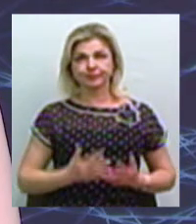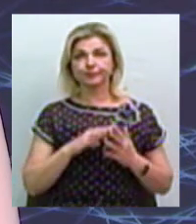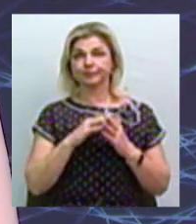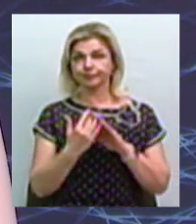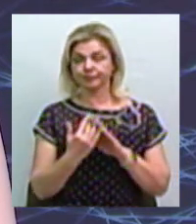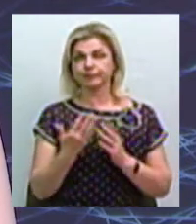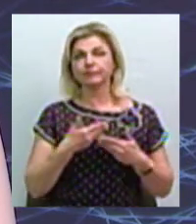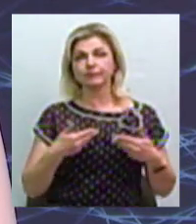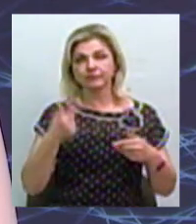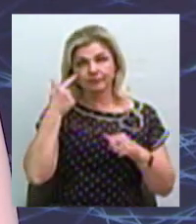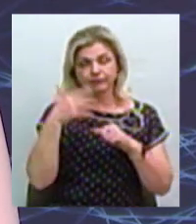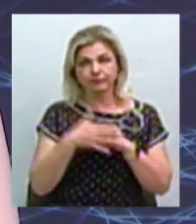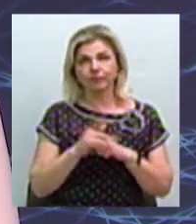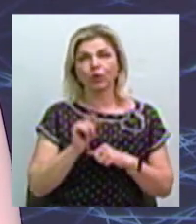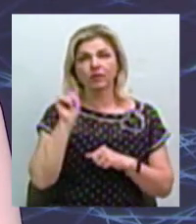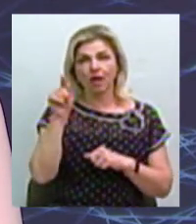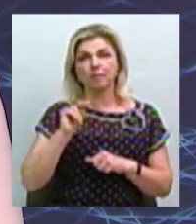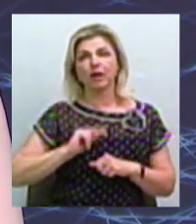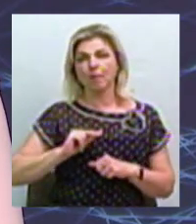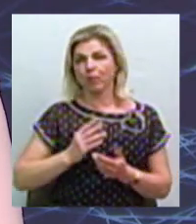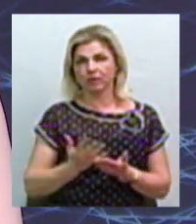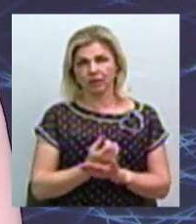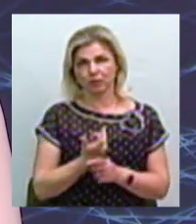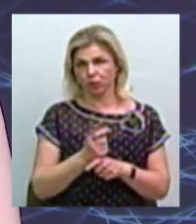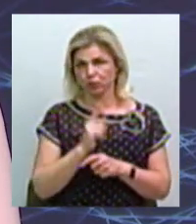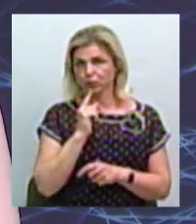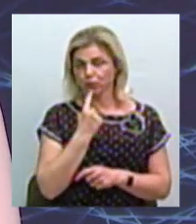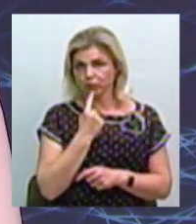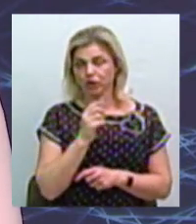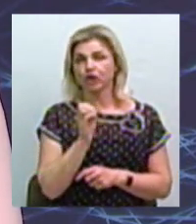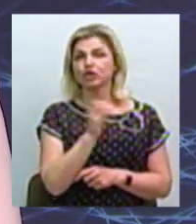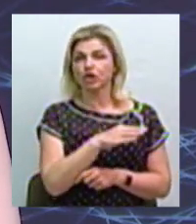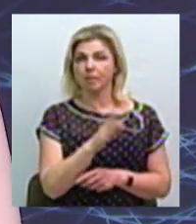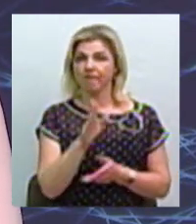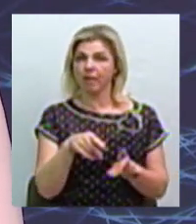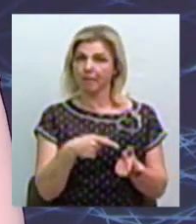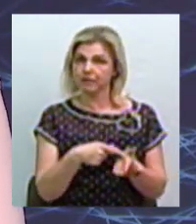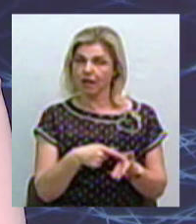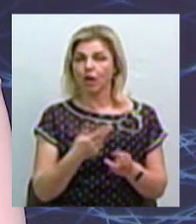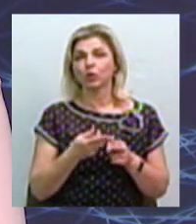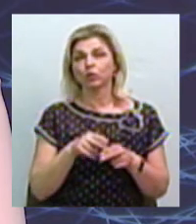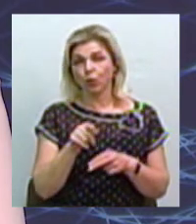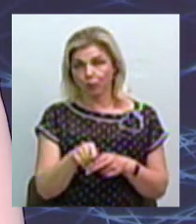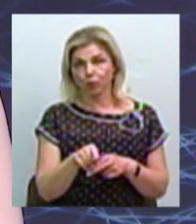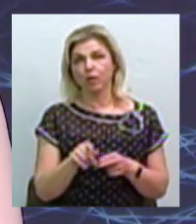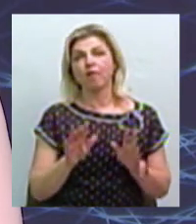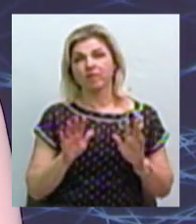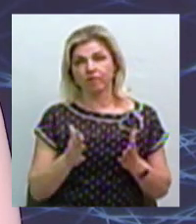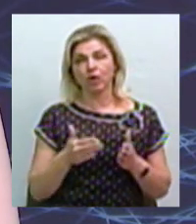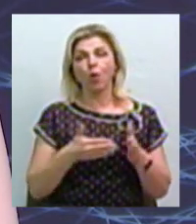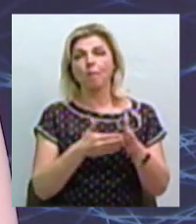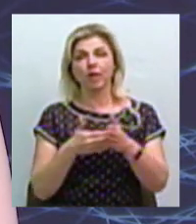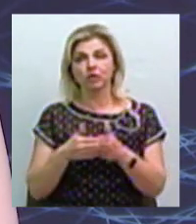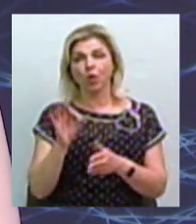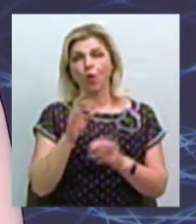ми розуміємо, що там знайти роботу дещо складніше, ніж у містах великих. Тому в такому випадку обмежень